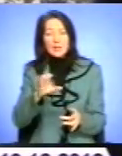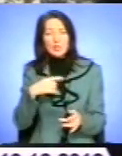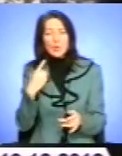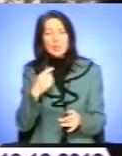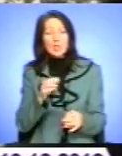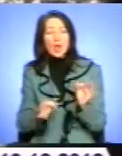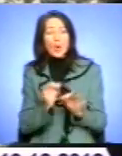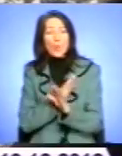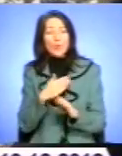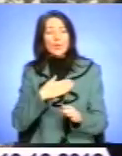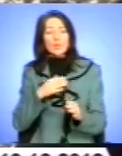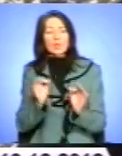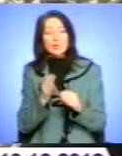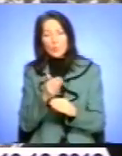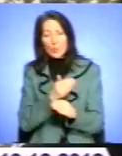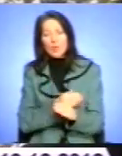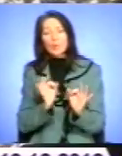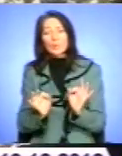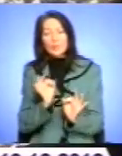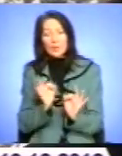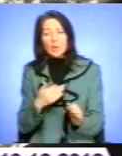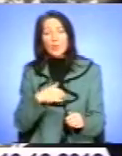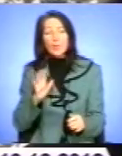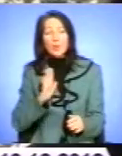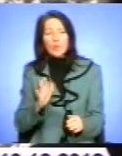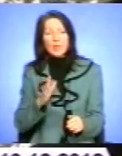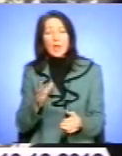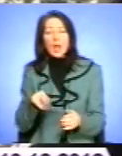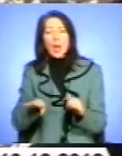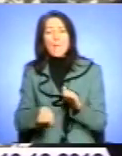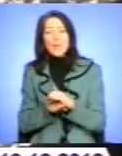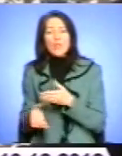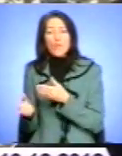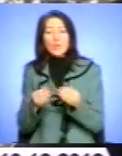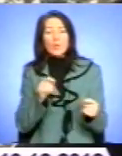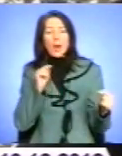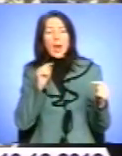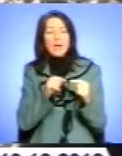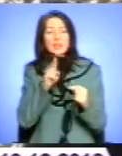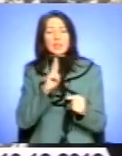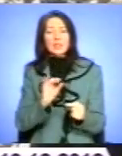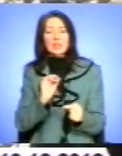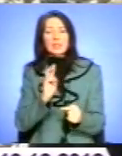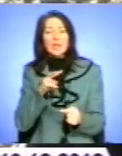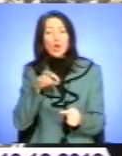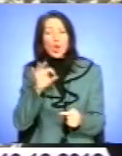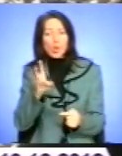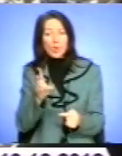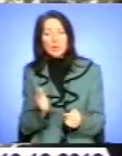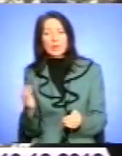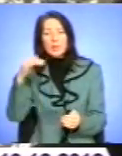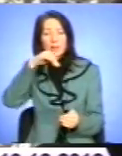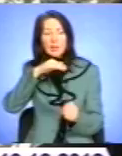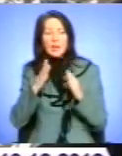Погода в нас потихеньку стабілізується. Ми перебуватимемо під впливом антициклону в його гребні, тому